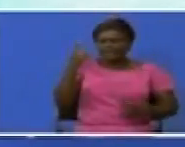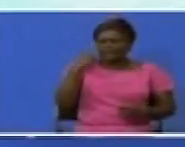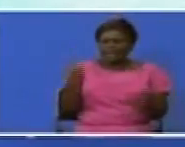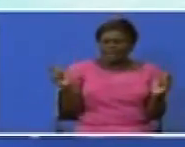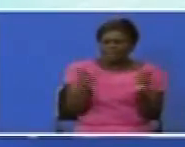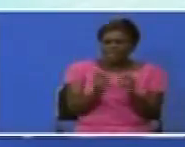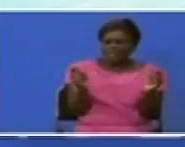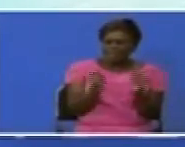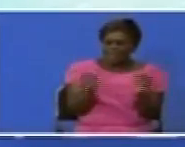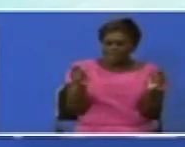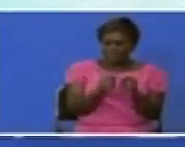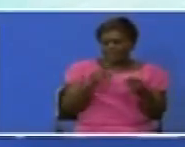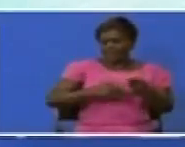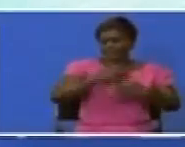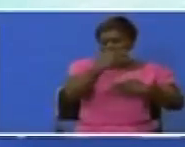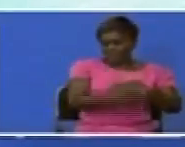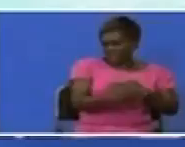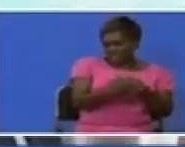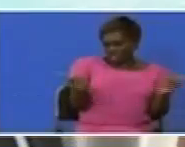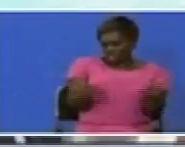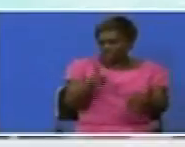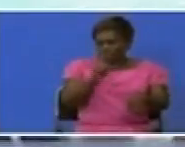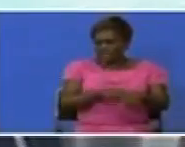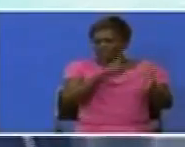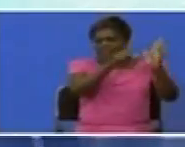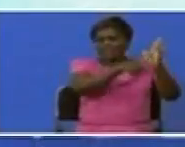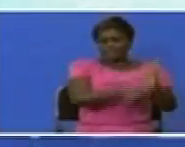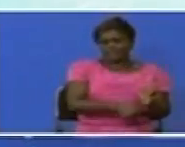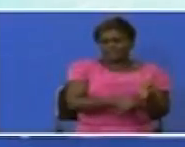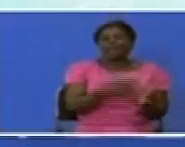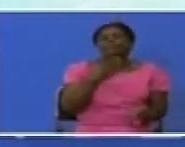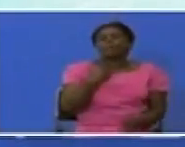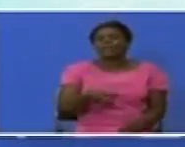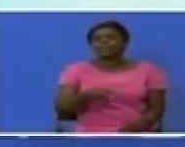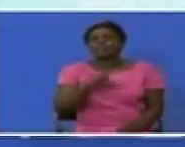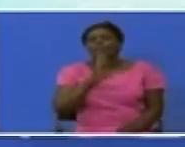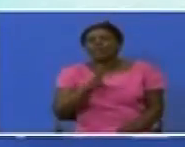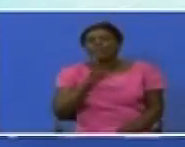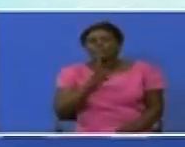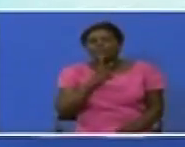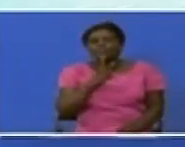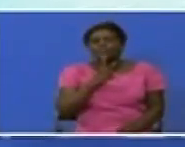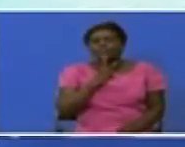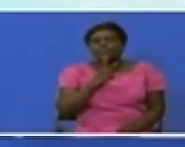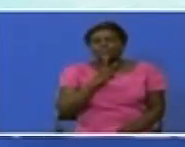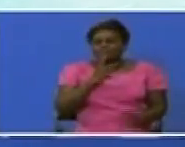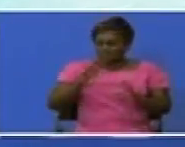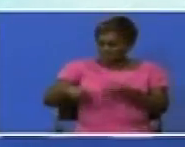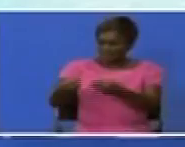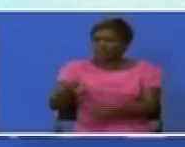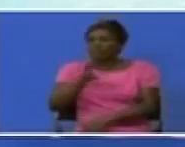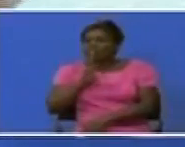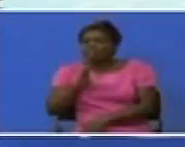tumbo. Sasa kukaakaa akasema apewe maji. Sasa kusema apewe